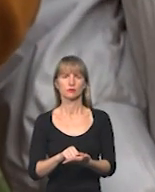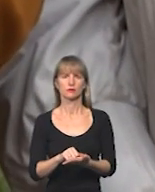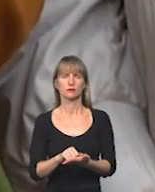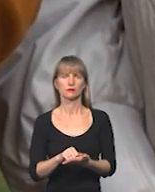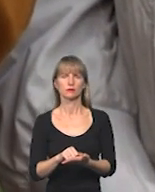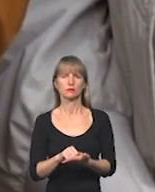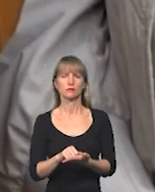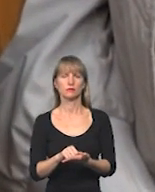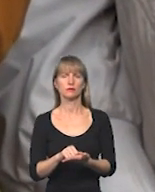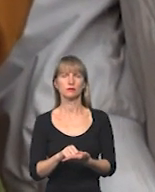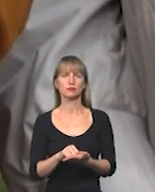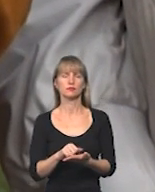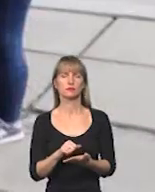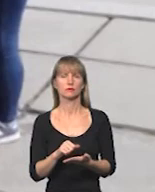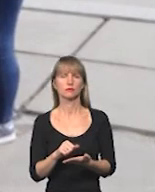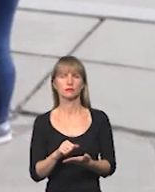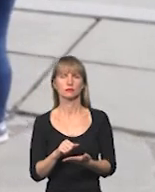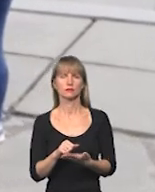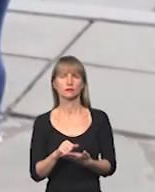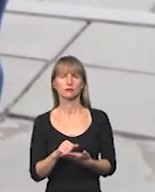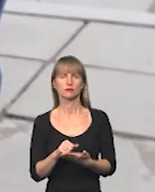Работали мы в пролете 34.